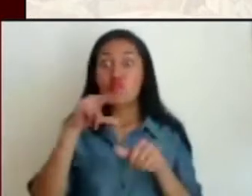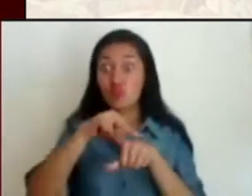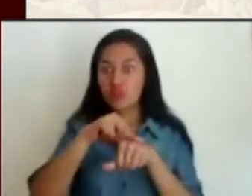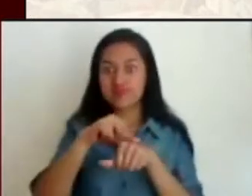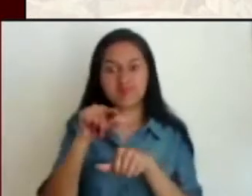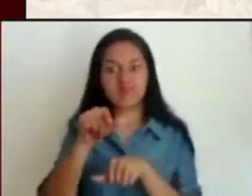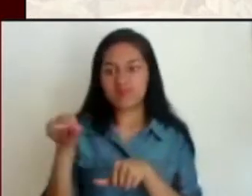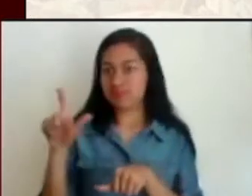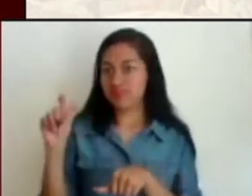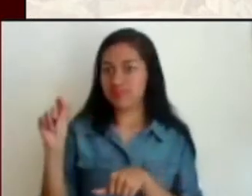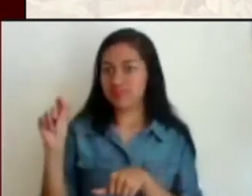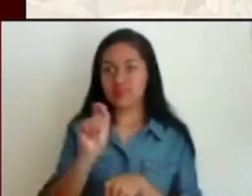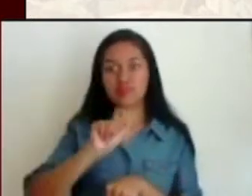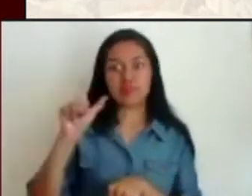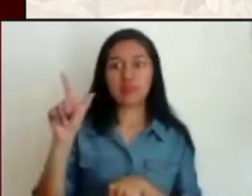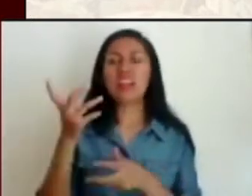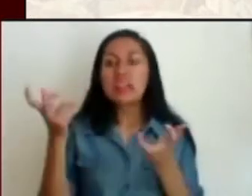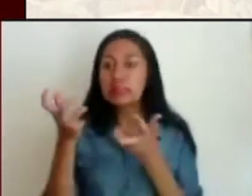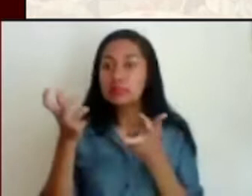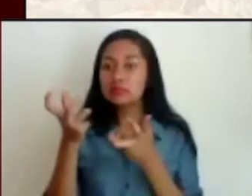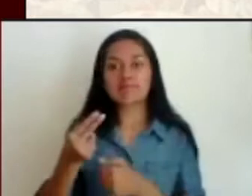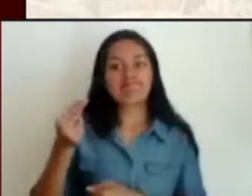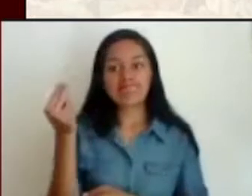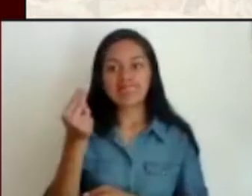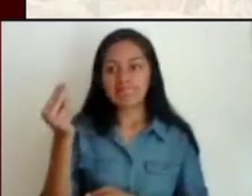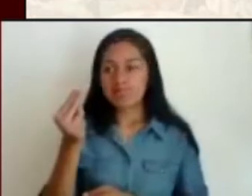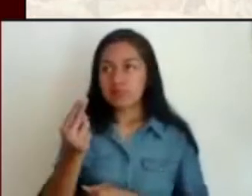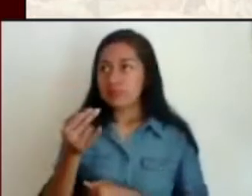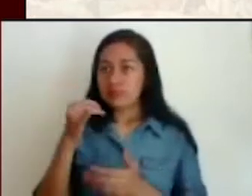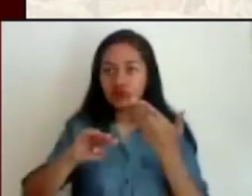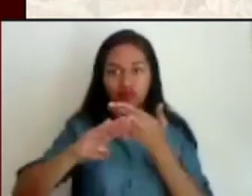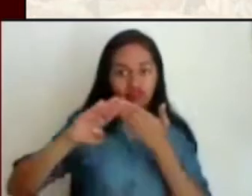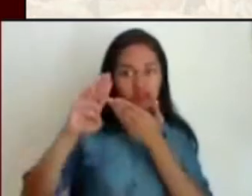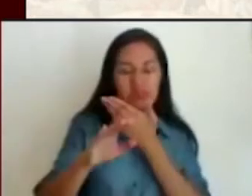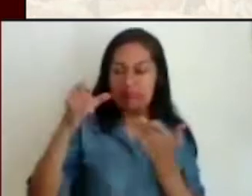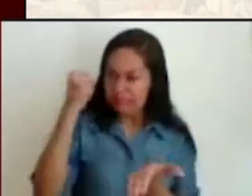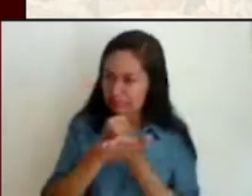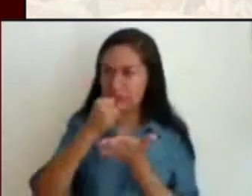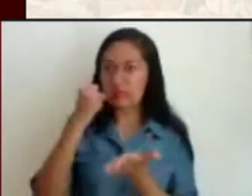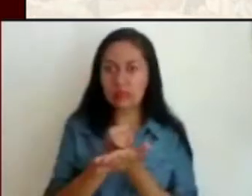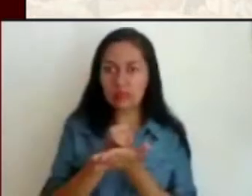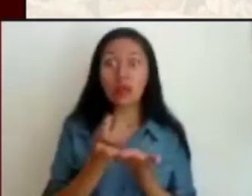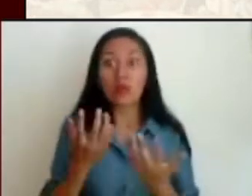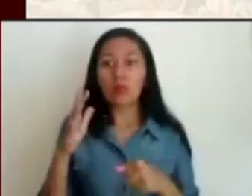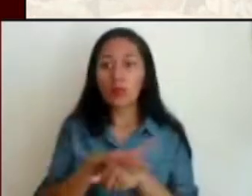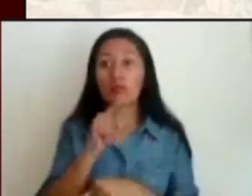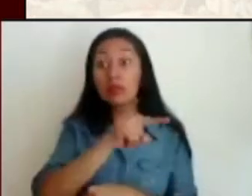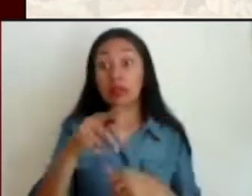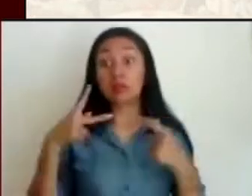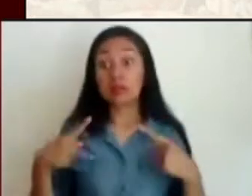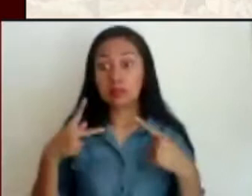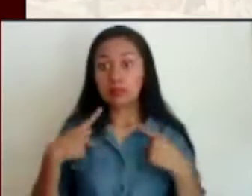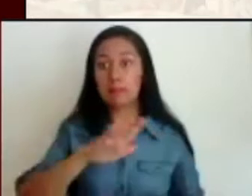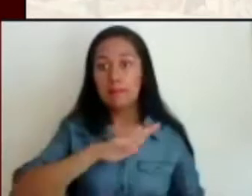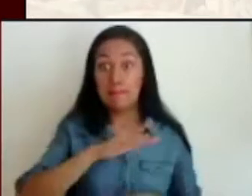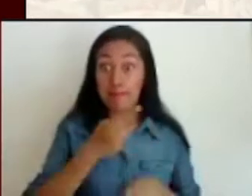misure più estricte per poter aislare a los enfermos e medidas de